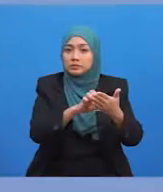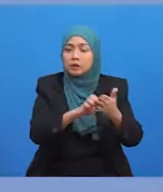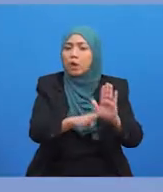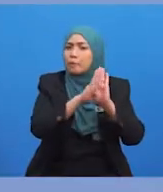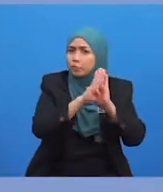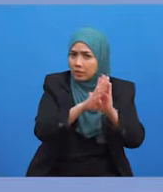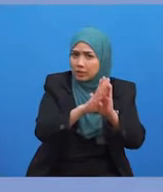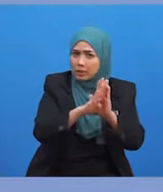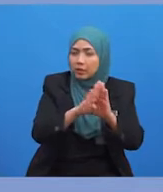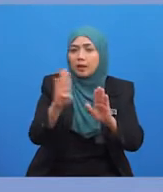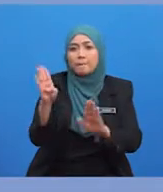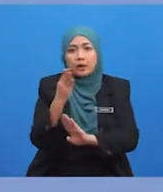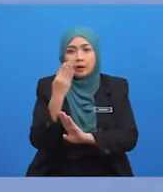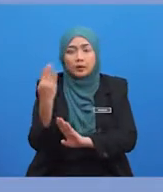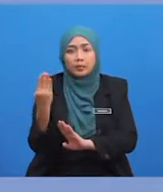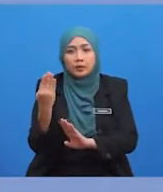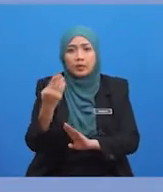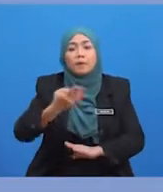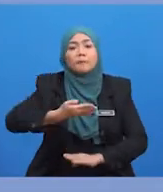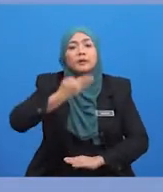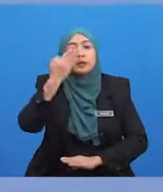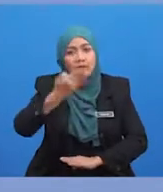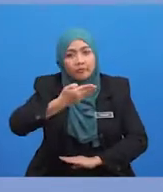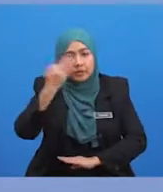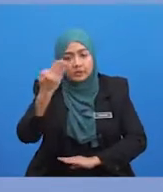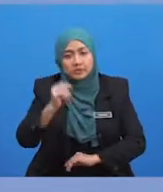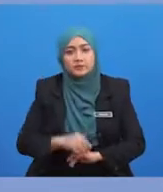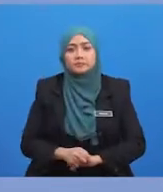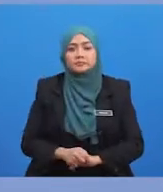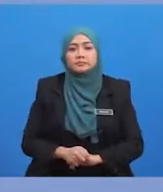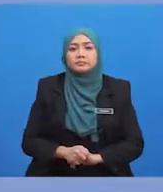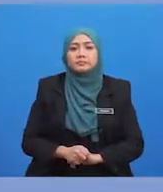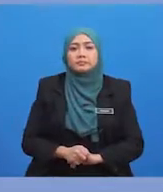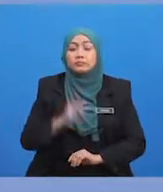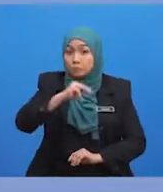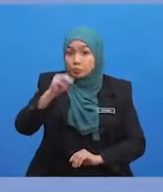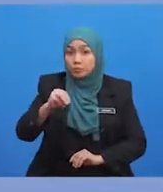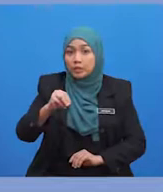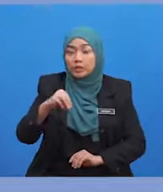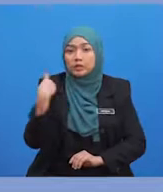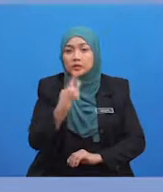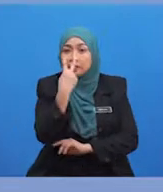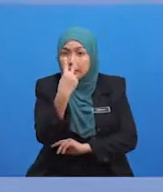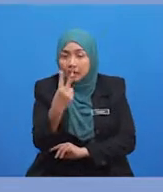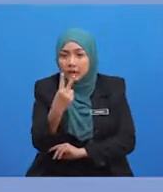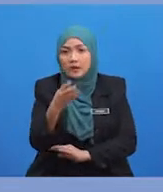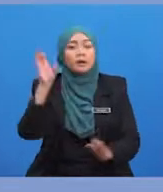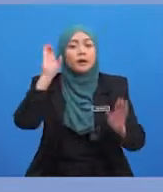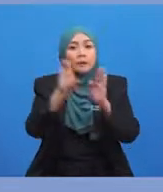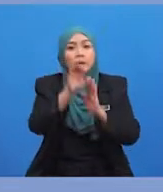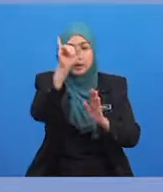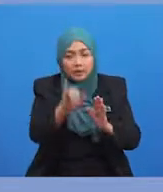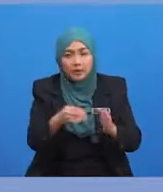bahawa mikroorganisma bernafas. Murid-murid, mari kita lihat gambar yang diberikan.